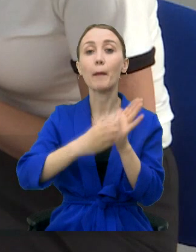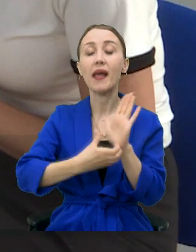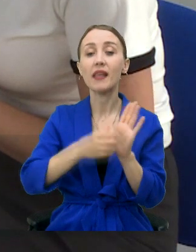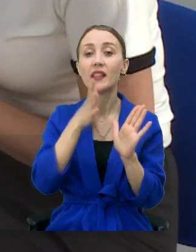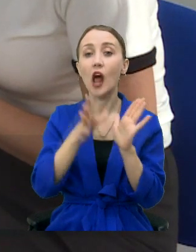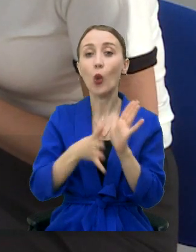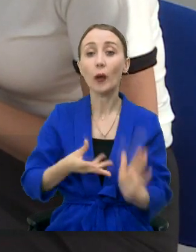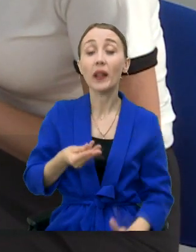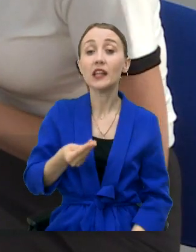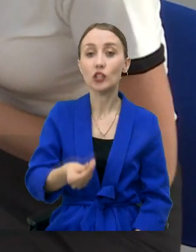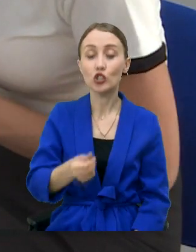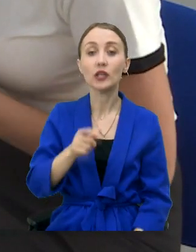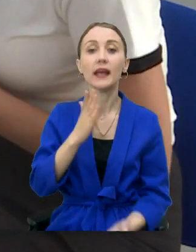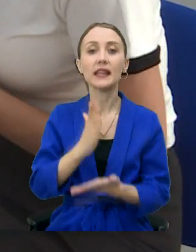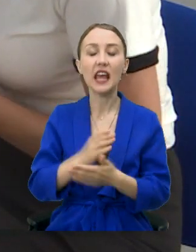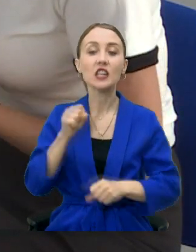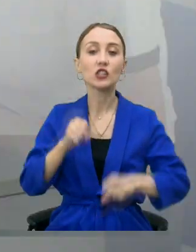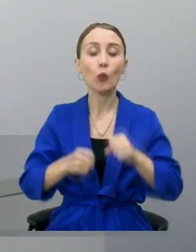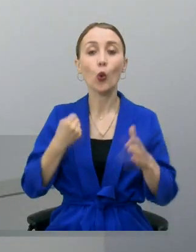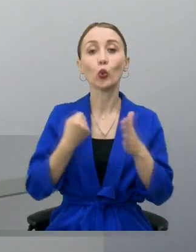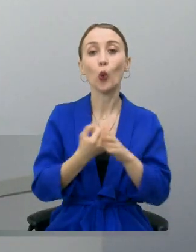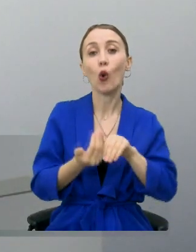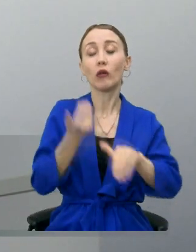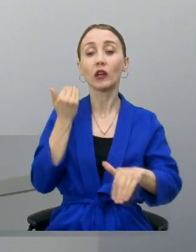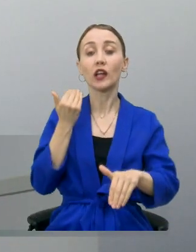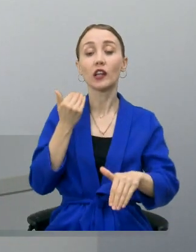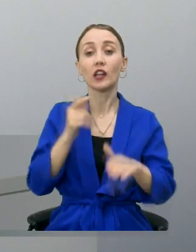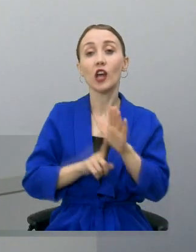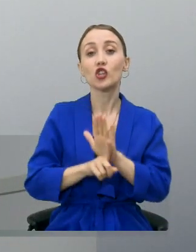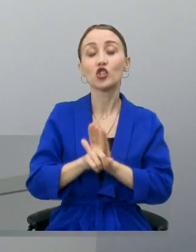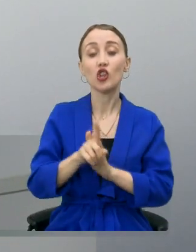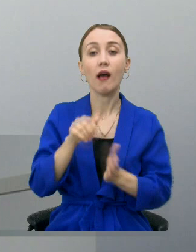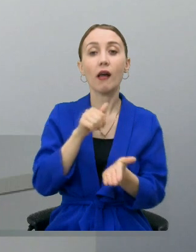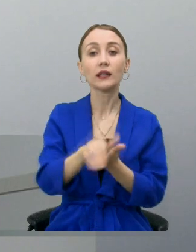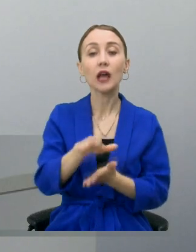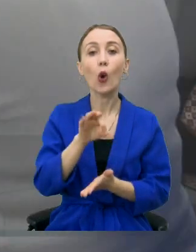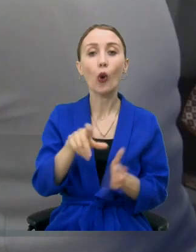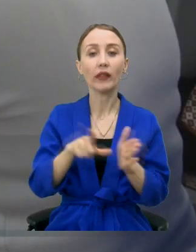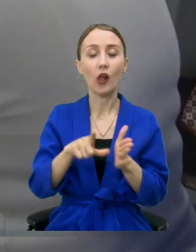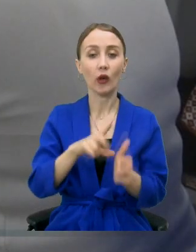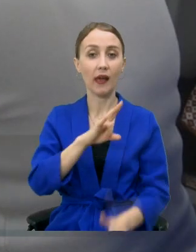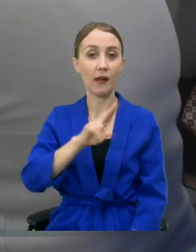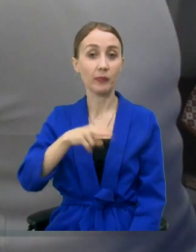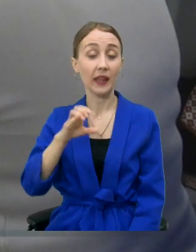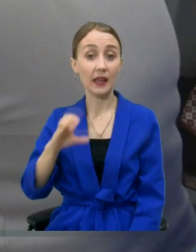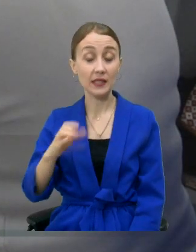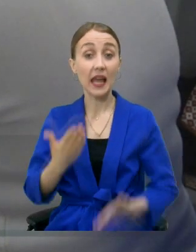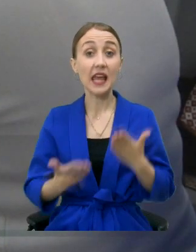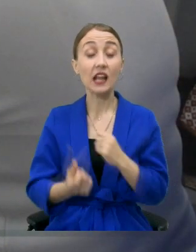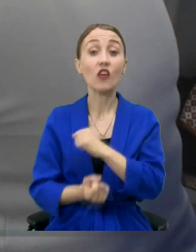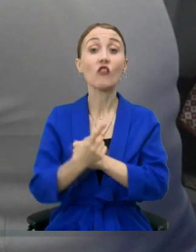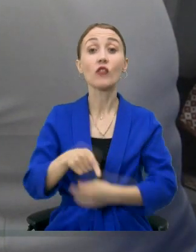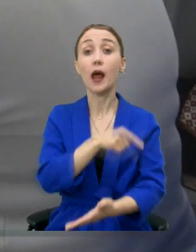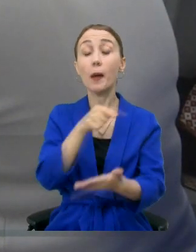налогоплательщика. Также есть возможность до начала его применения отказаться от уплаты налога на добавленную стоимость. В случае возникновения вопросов